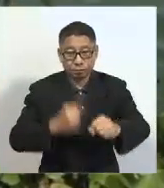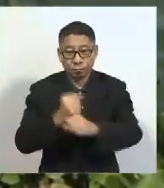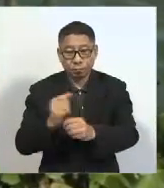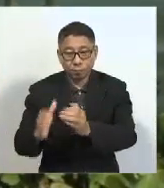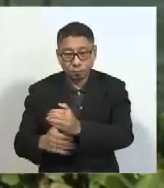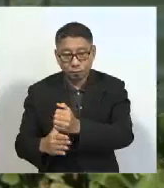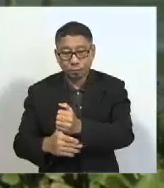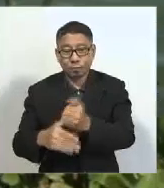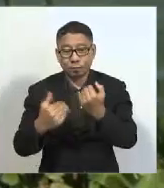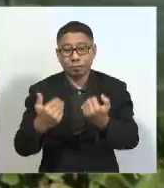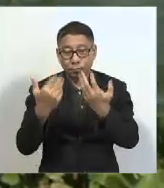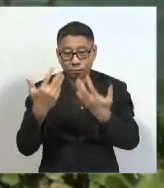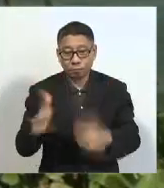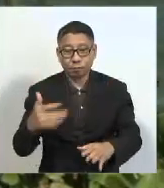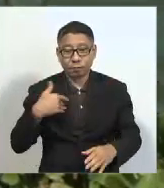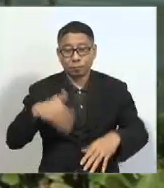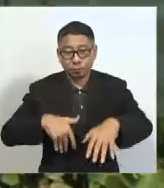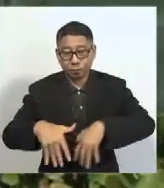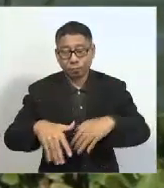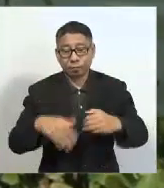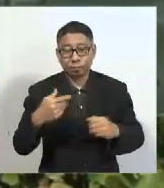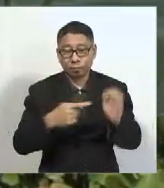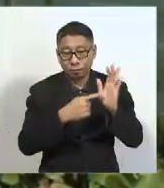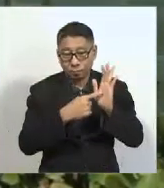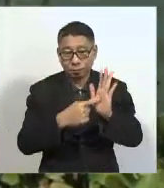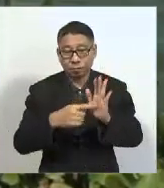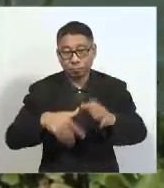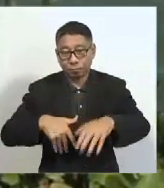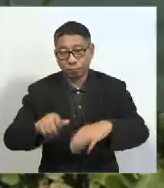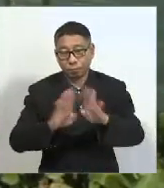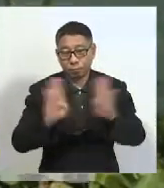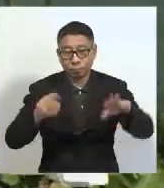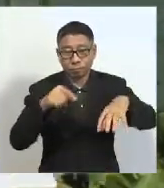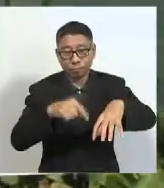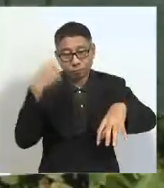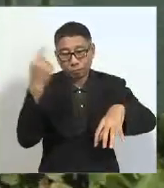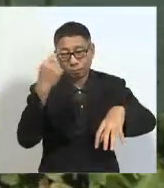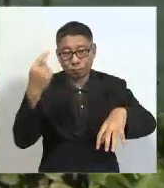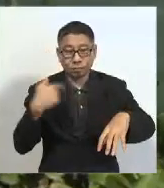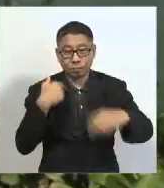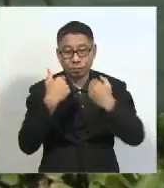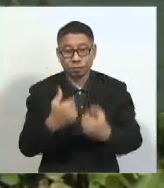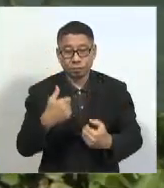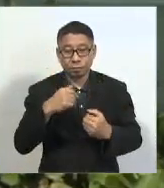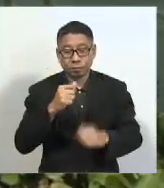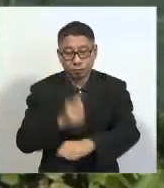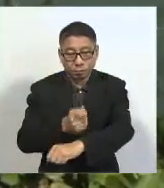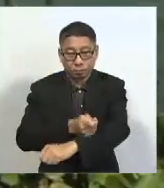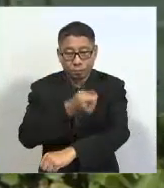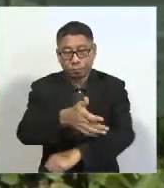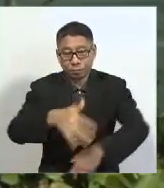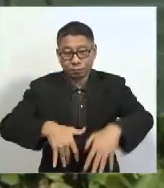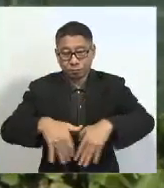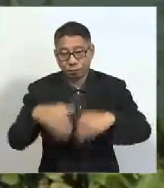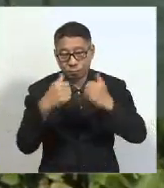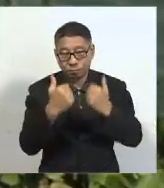งหนองหารนอกจากนี้ค่ะชาวบ้านยังอาศัยจุดเด่นของชุมชนเปิดเป็นแหล่งท่องเที่ยวโอท็อปนวัดวิถีค่ะสร้างรายได้ให้กับชุมชนเป็น